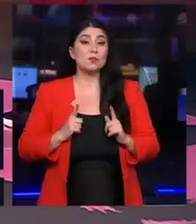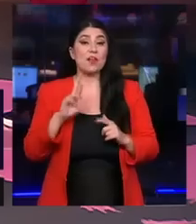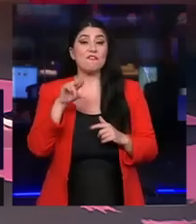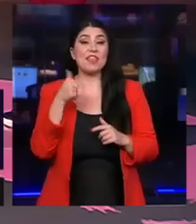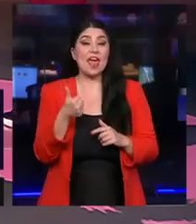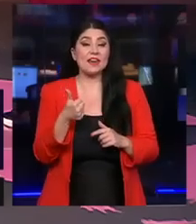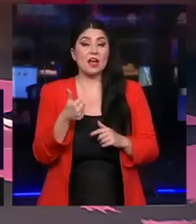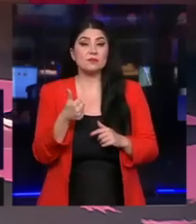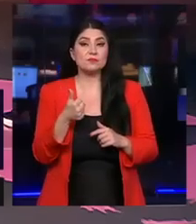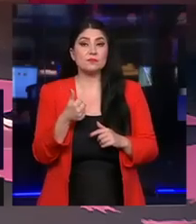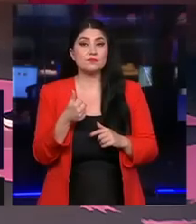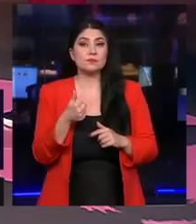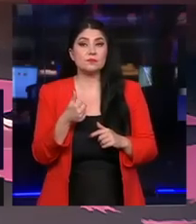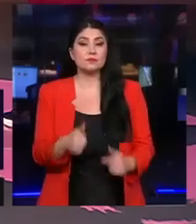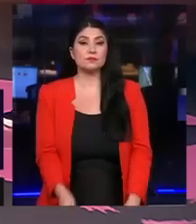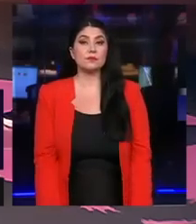să se mai